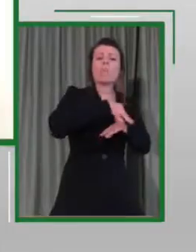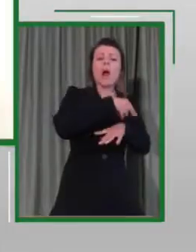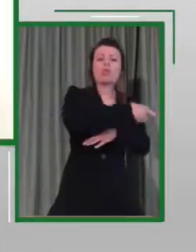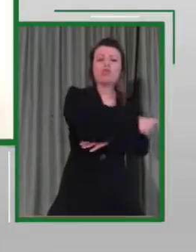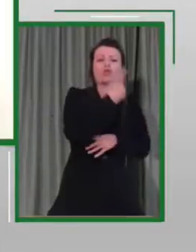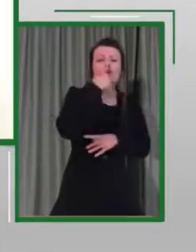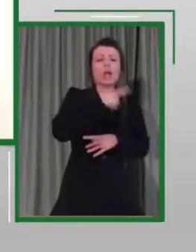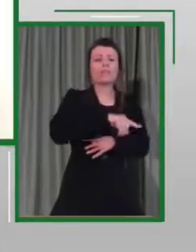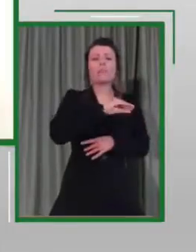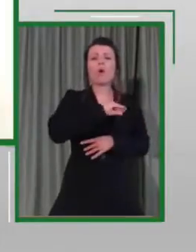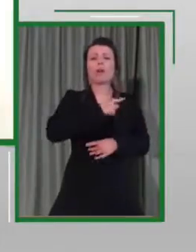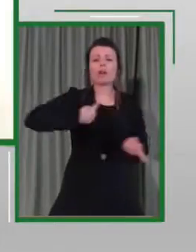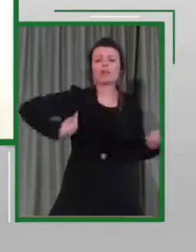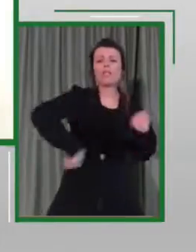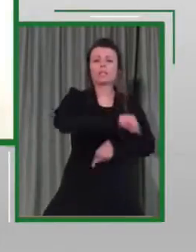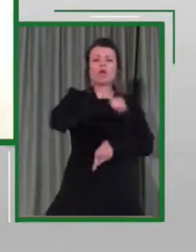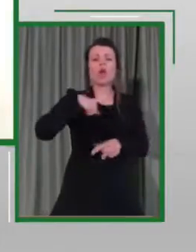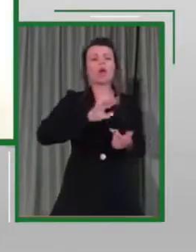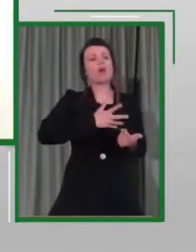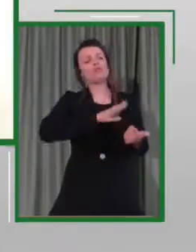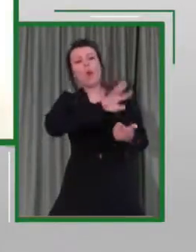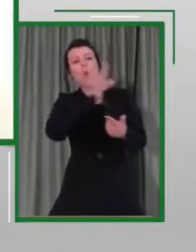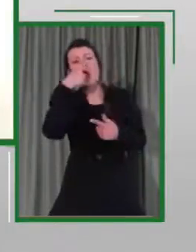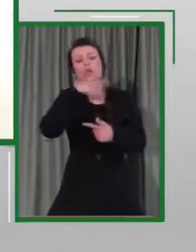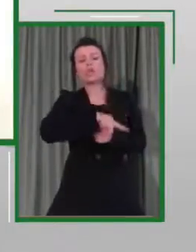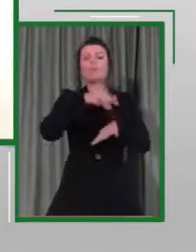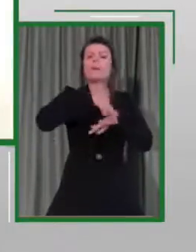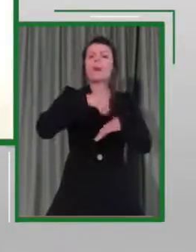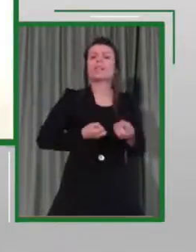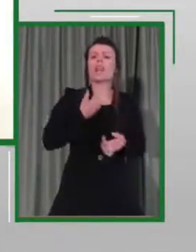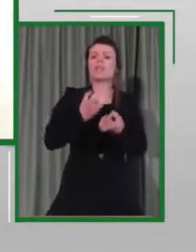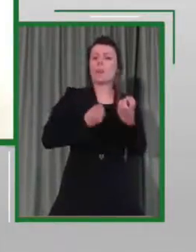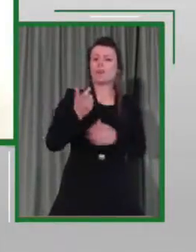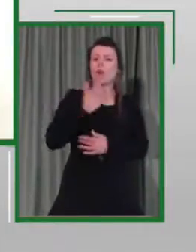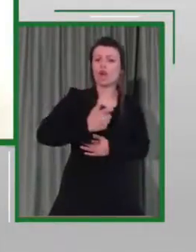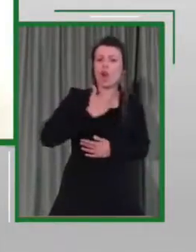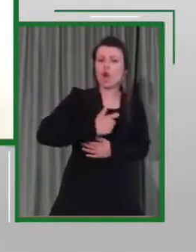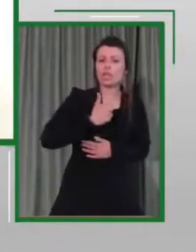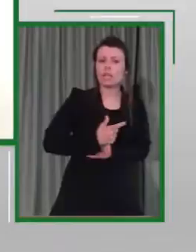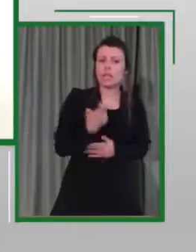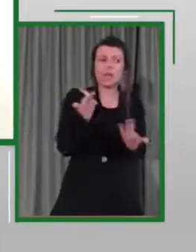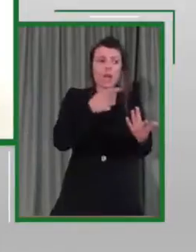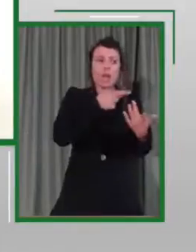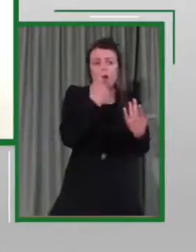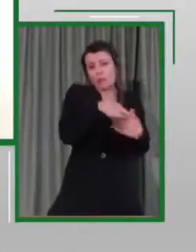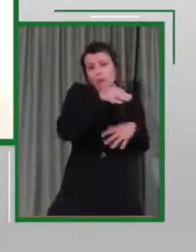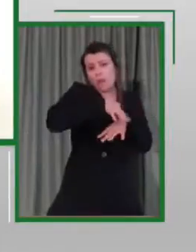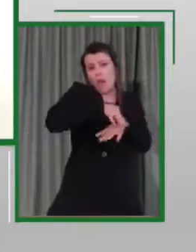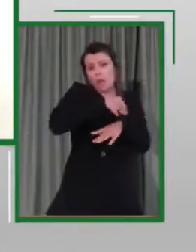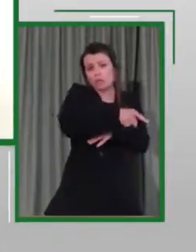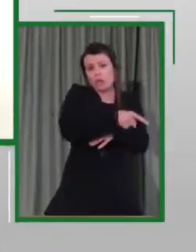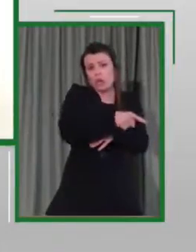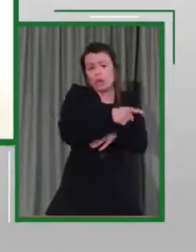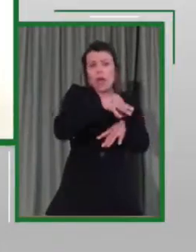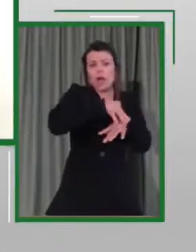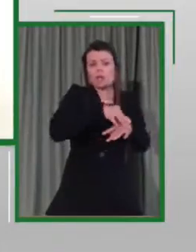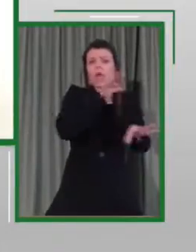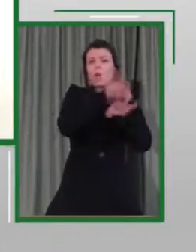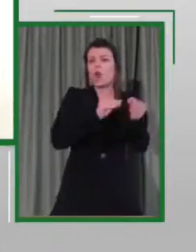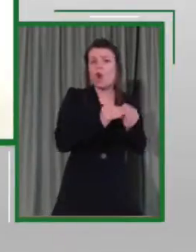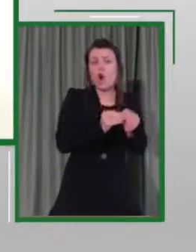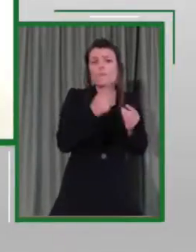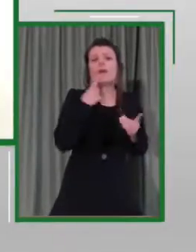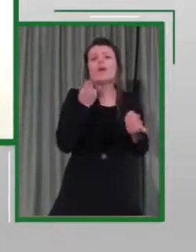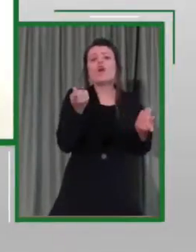uno sulle malattie infiammatorie croniche, che sono malattie che vengono curate con degli immunomodulatori, e qui l'interazione